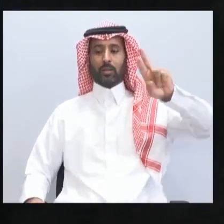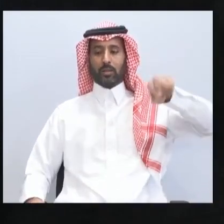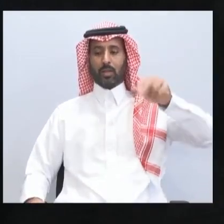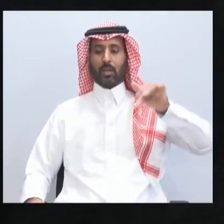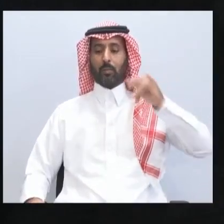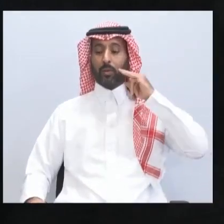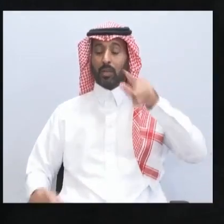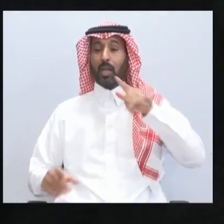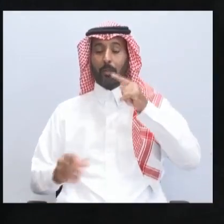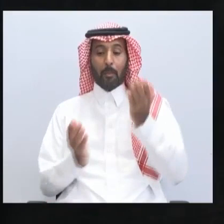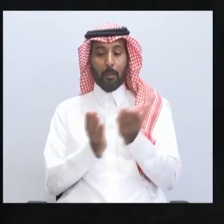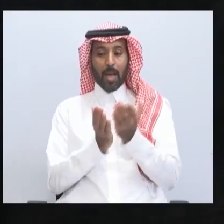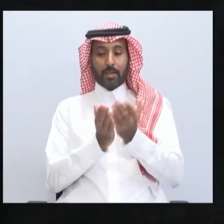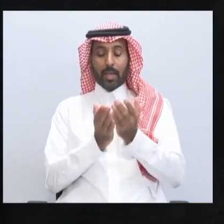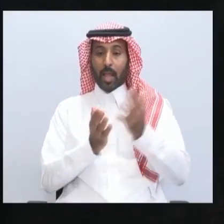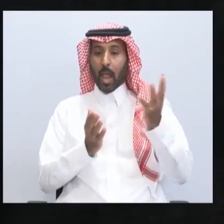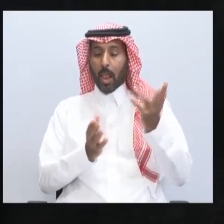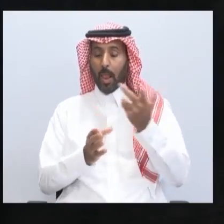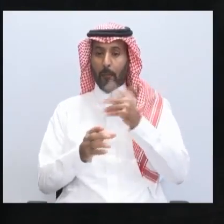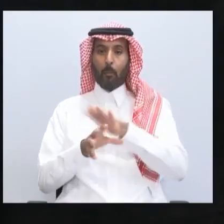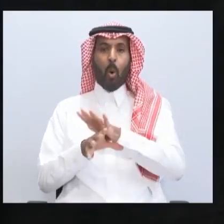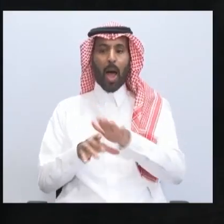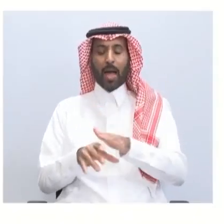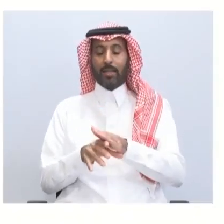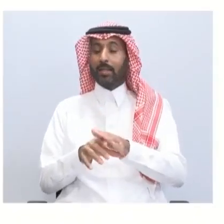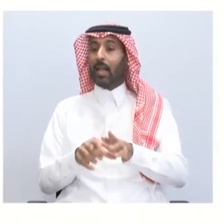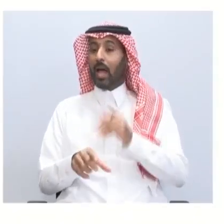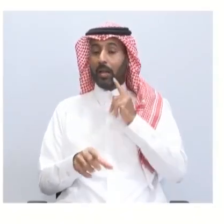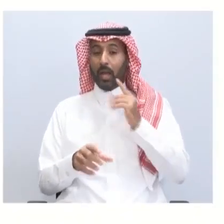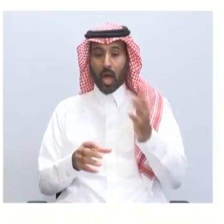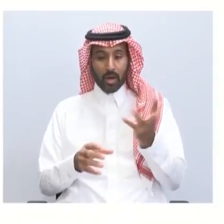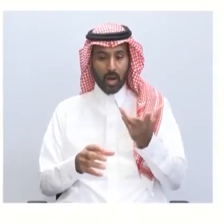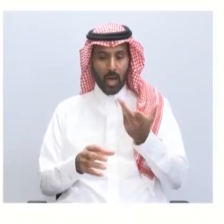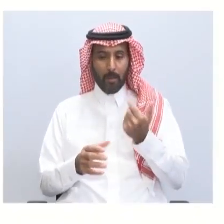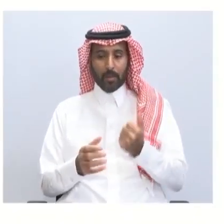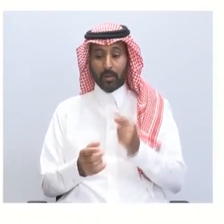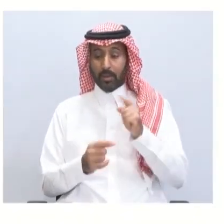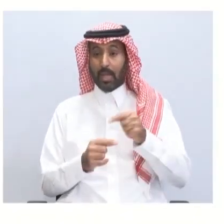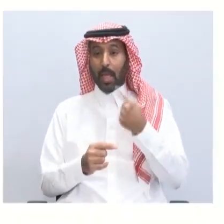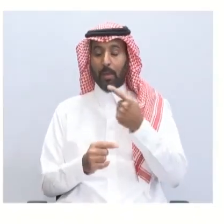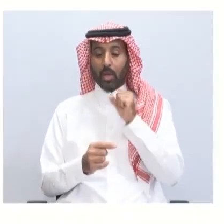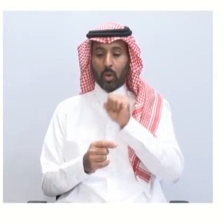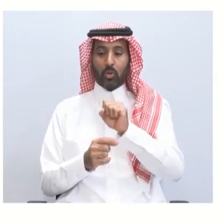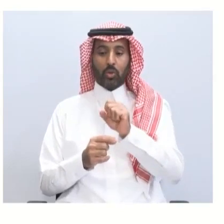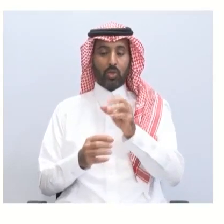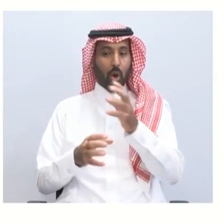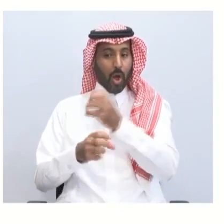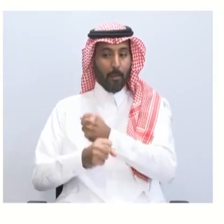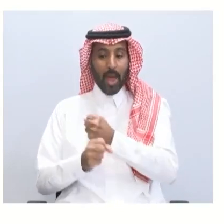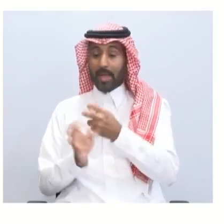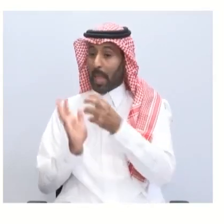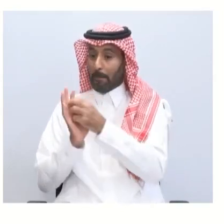الاشاره الاستاذ صالح العج اليوم سوف نتحدث في درسنا الخصوصيه وحمايه